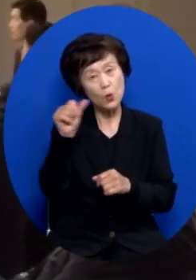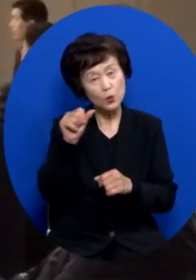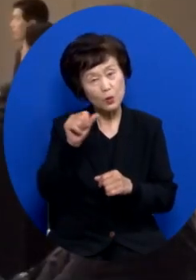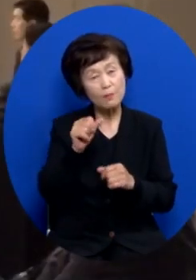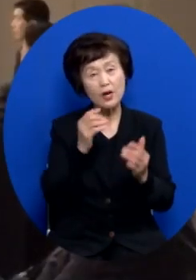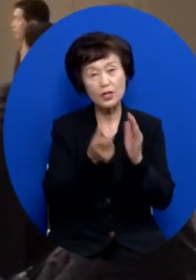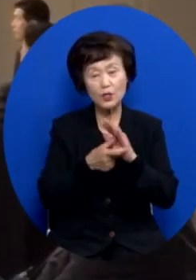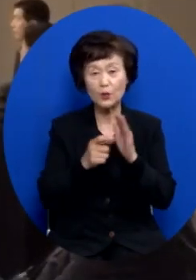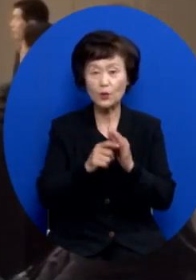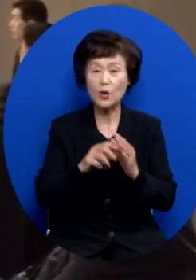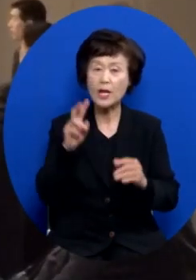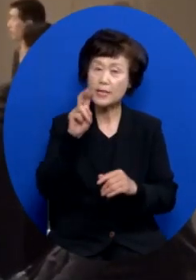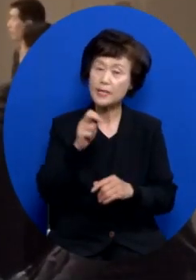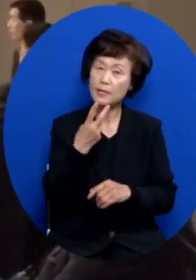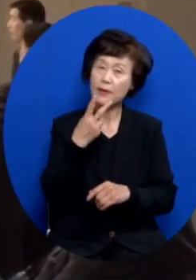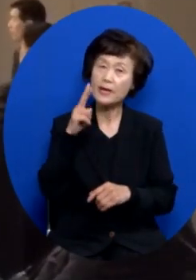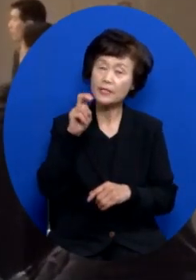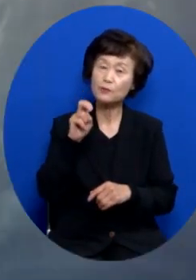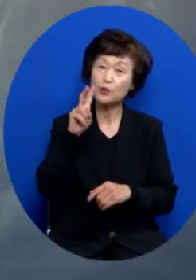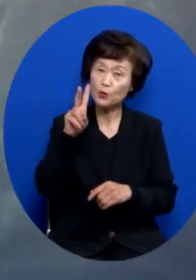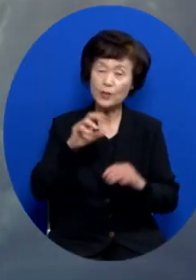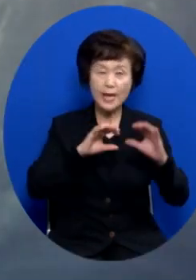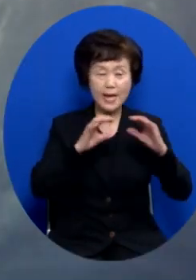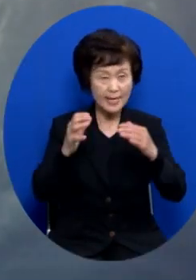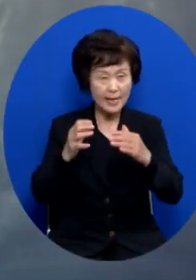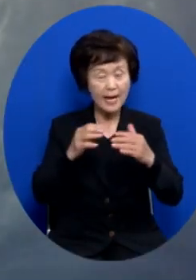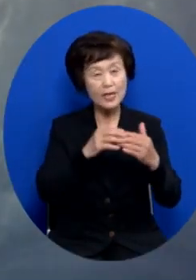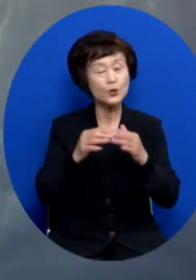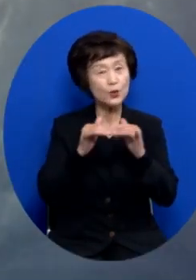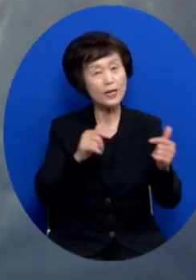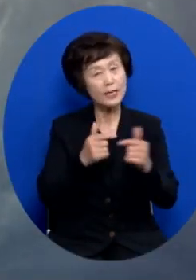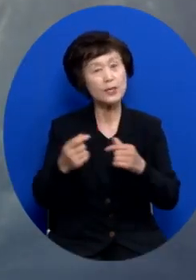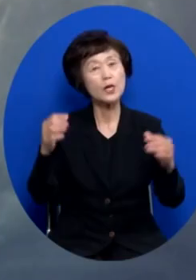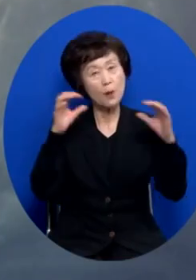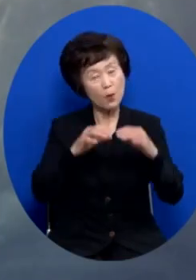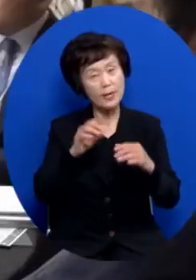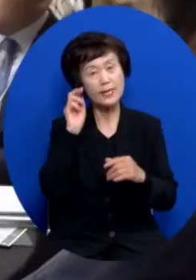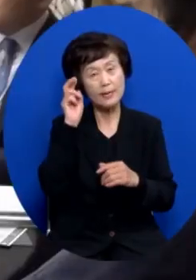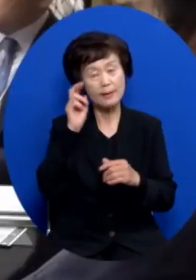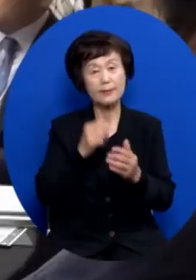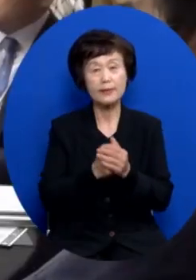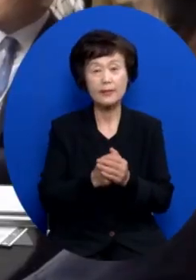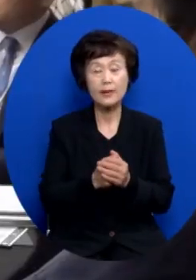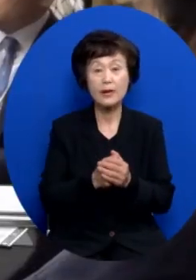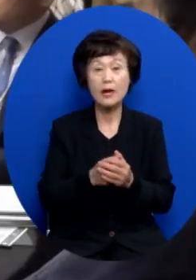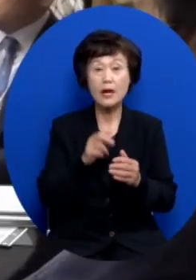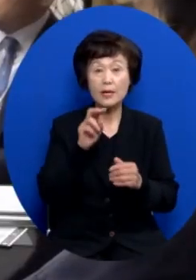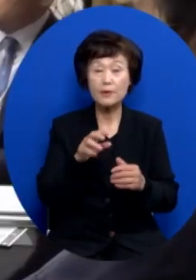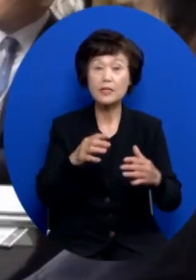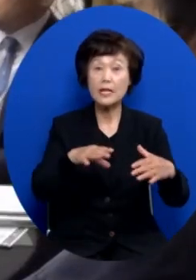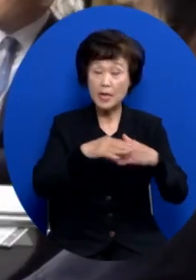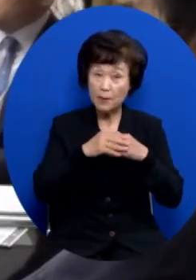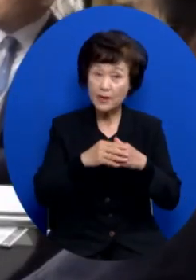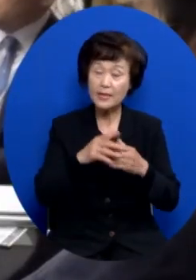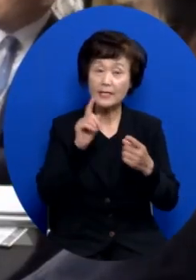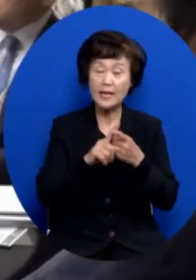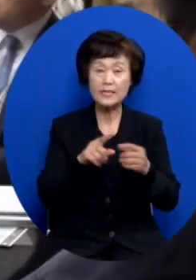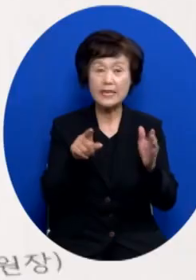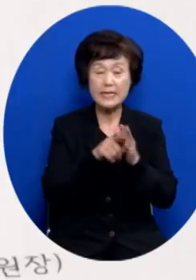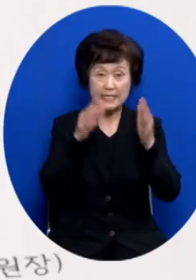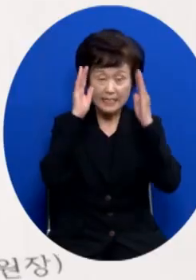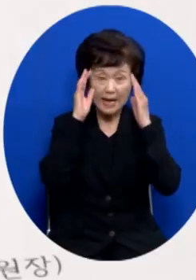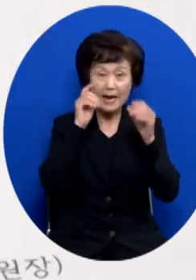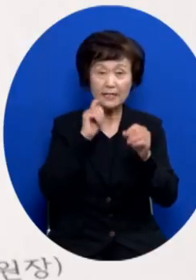세계 222개 국가가 모두일 것이라고 밝혔습니다. 또한 로잔대회에서 내놓을 서울협약에 대해서는 신학적